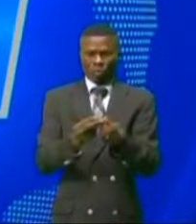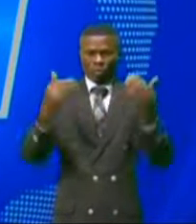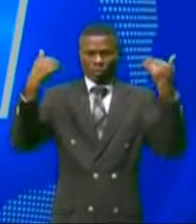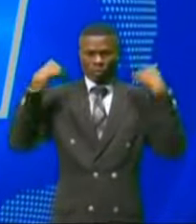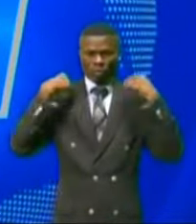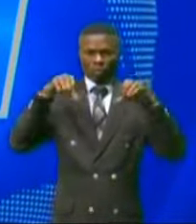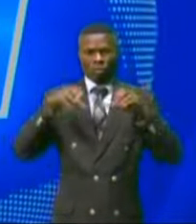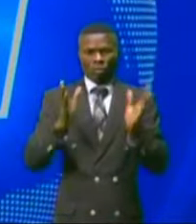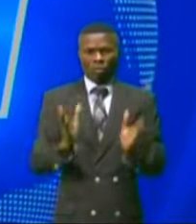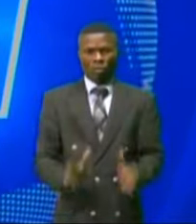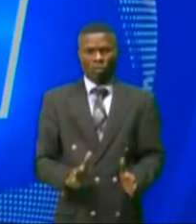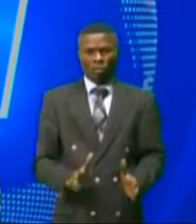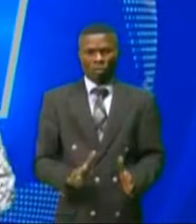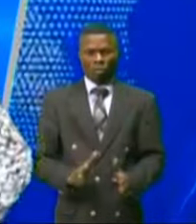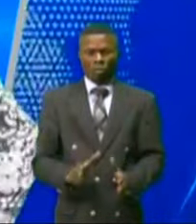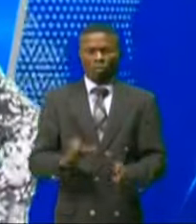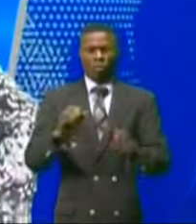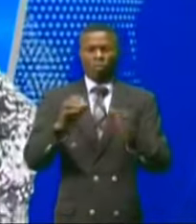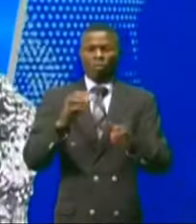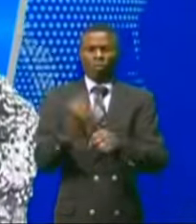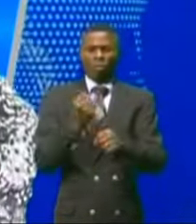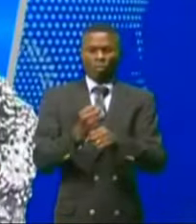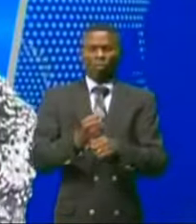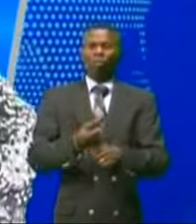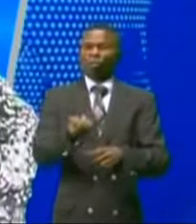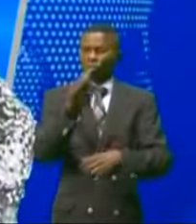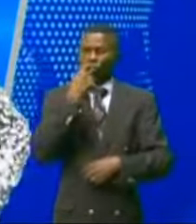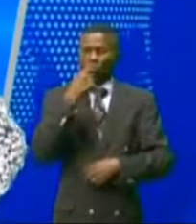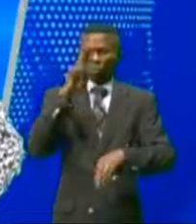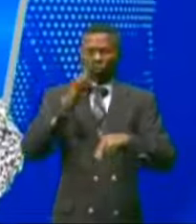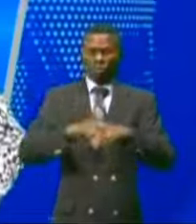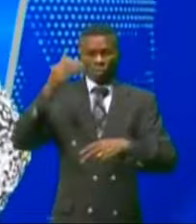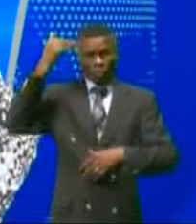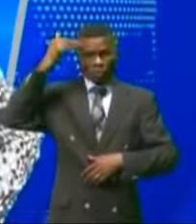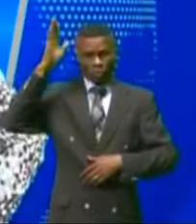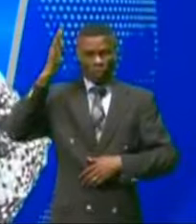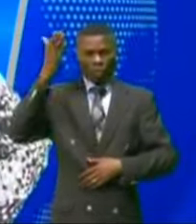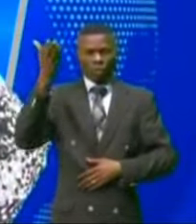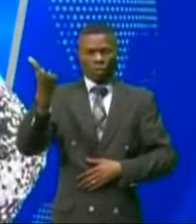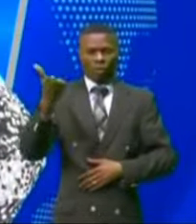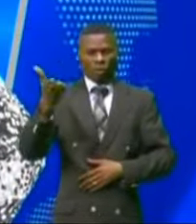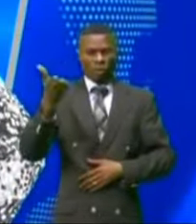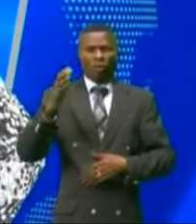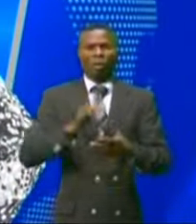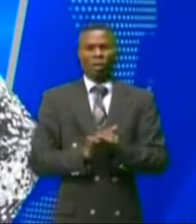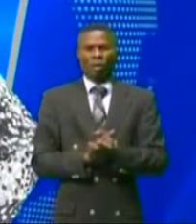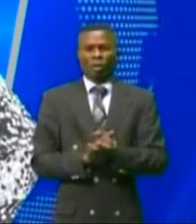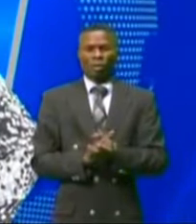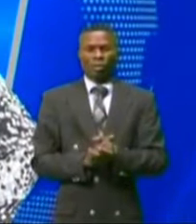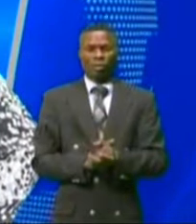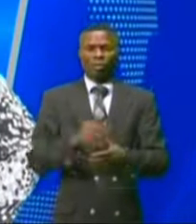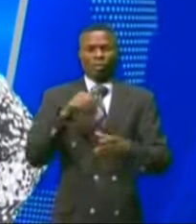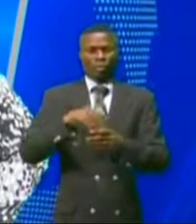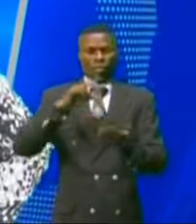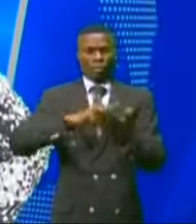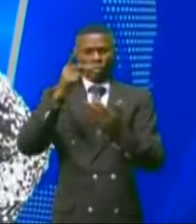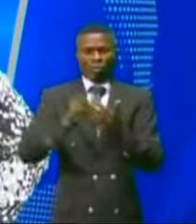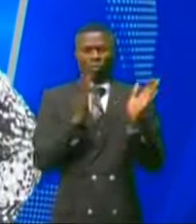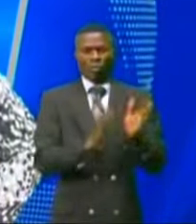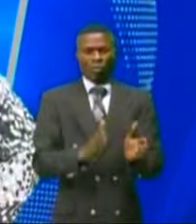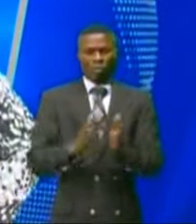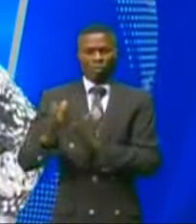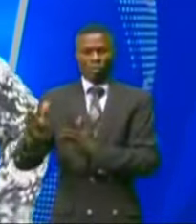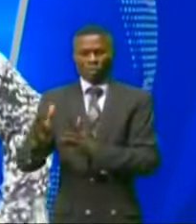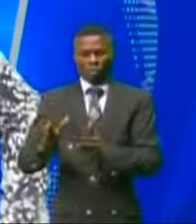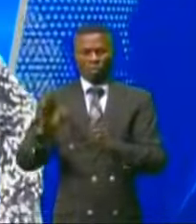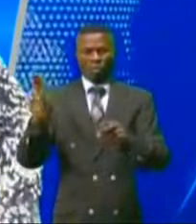l'autorité congolaise de réglementation pharmaceutique ce jour en Mbandaka. Nous sommes dans la province de l'Équateur et c'est dans le cadre de la préparation de la